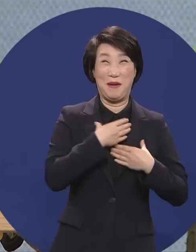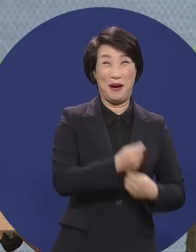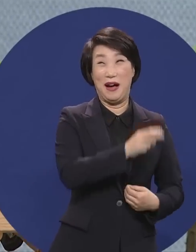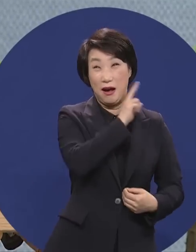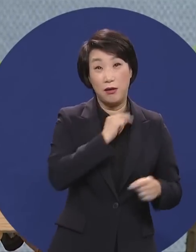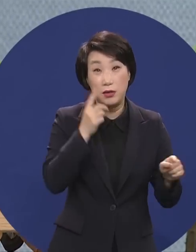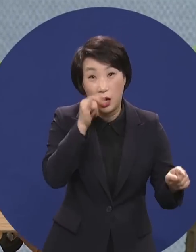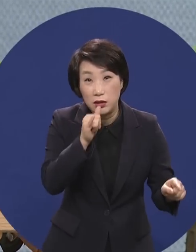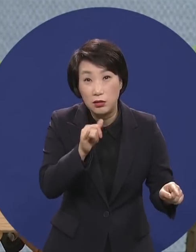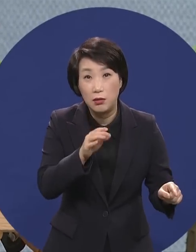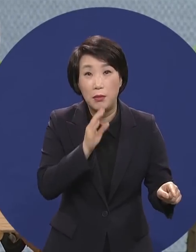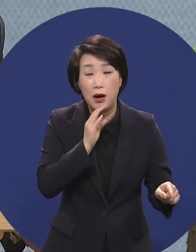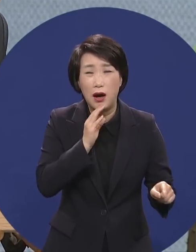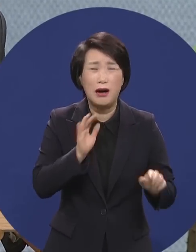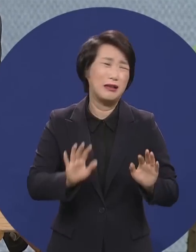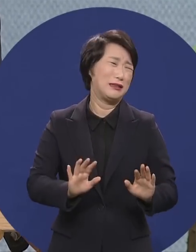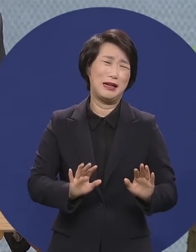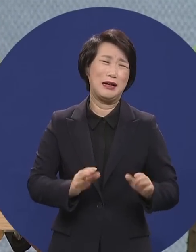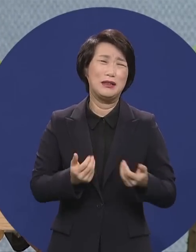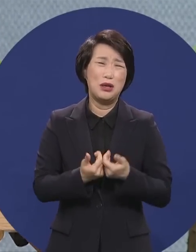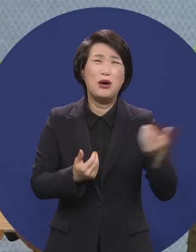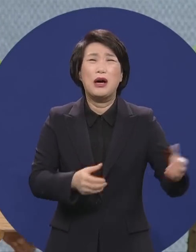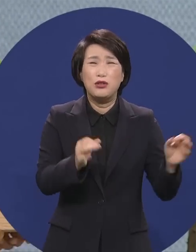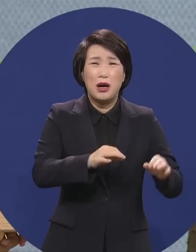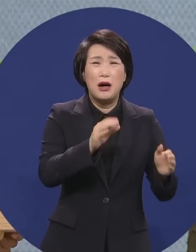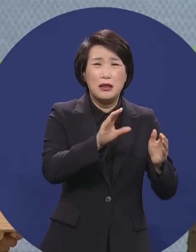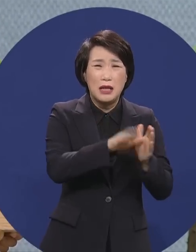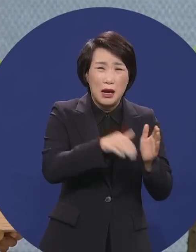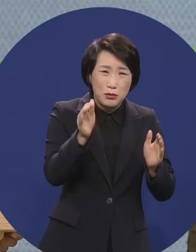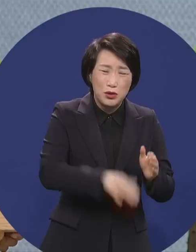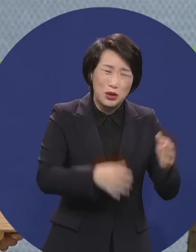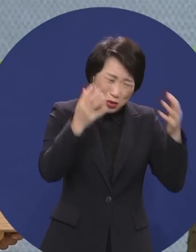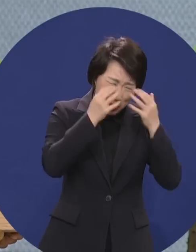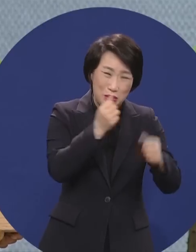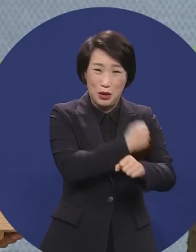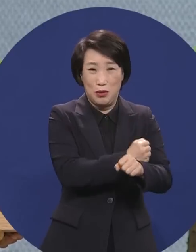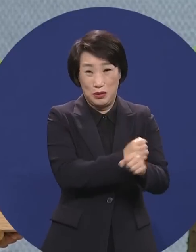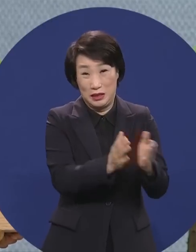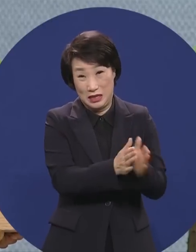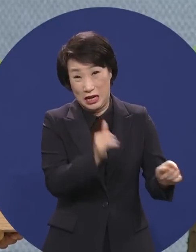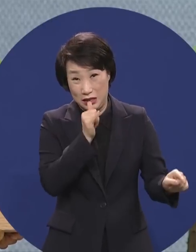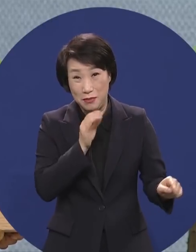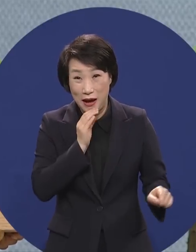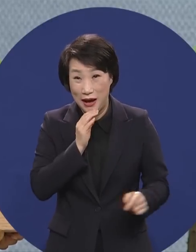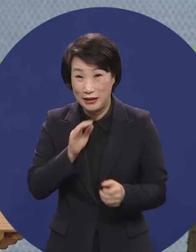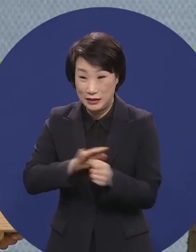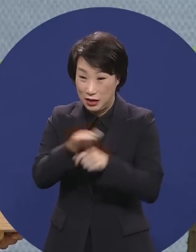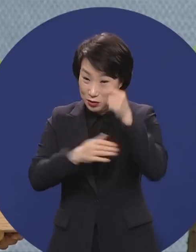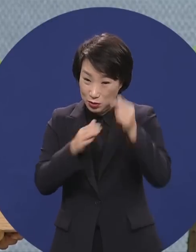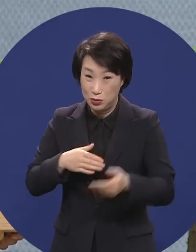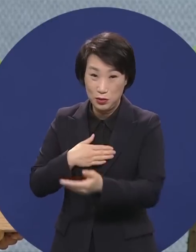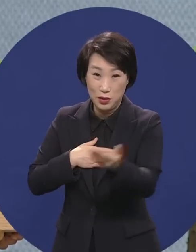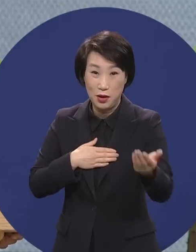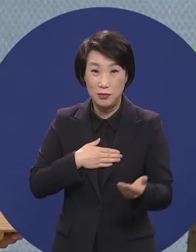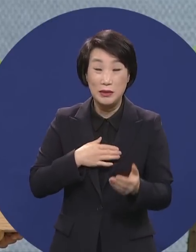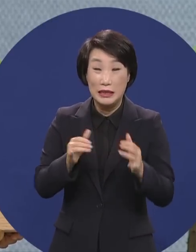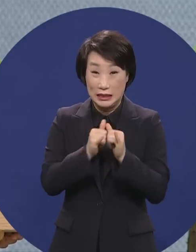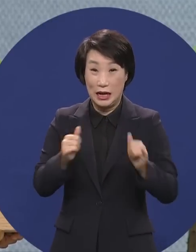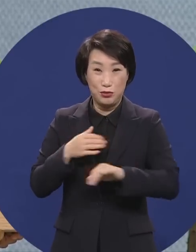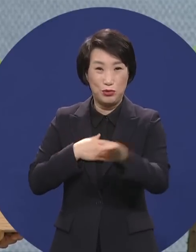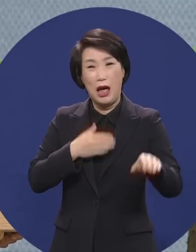있습니다. 떠나는 순간부터 고생이요, 고통입니다. 사랑하는 여러분, 인간이 얼마나